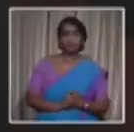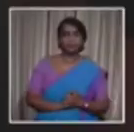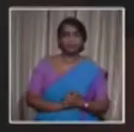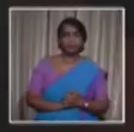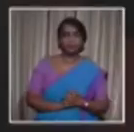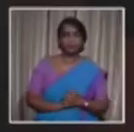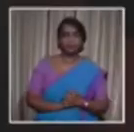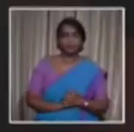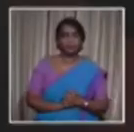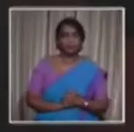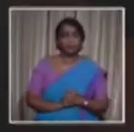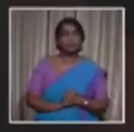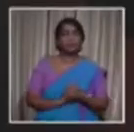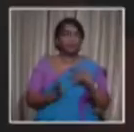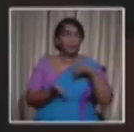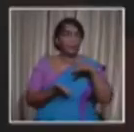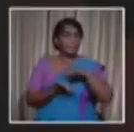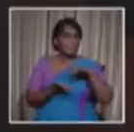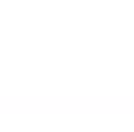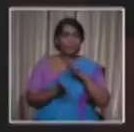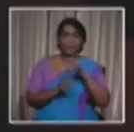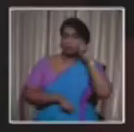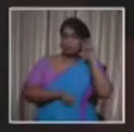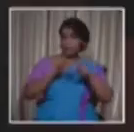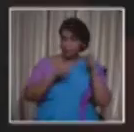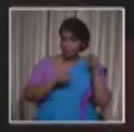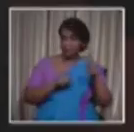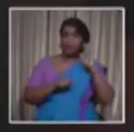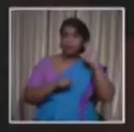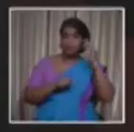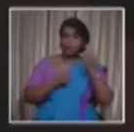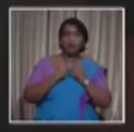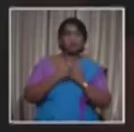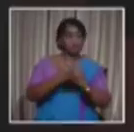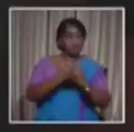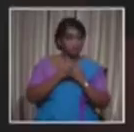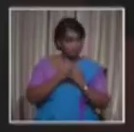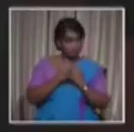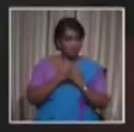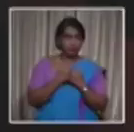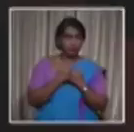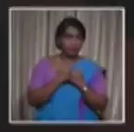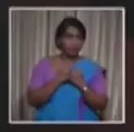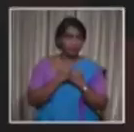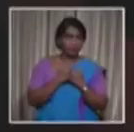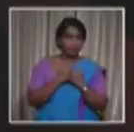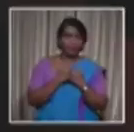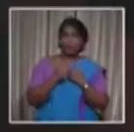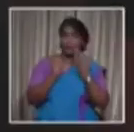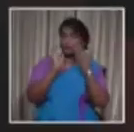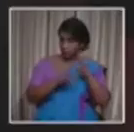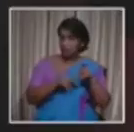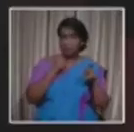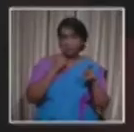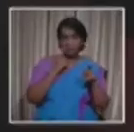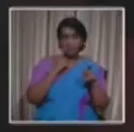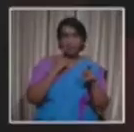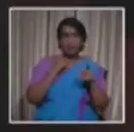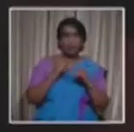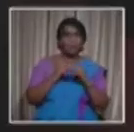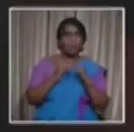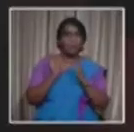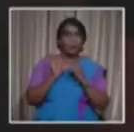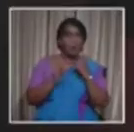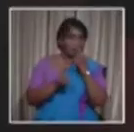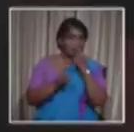වෙනවා ඊළඟට මධ්‍යම පාන්තික පිරිසා විශේෂයෙන් ප්‍රවාහන සේවාව සේවයක් හඳුන්වා දීම යටතේ මාකුමර